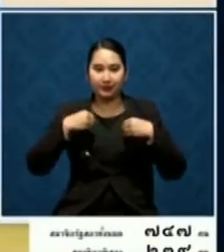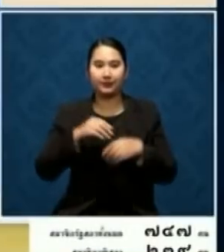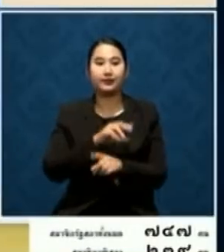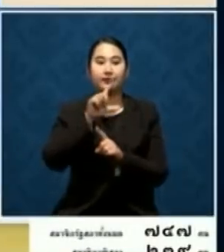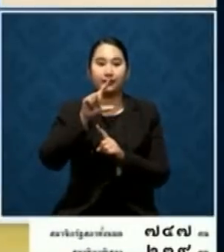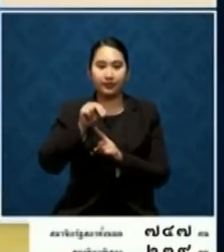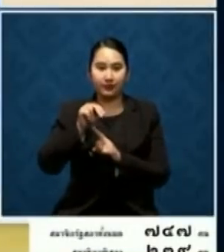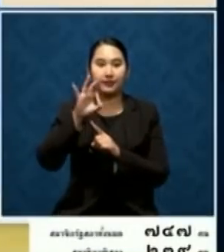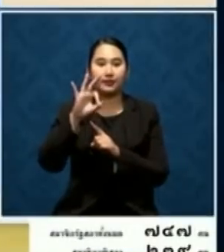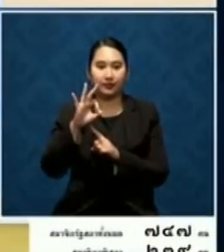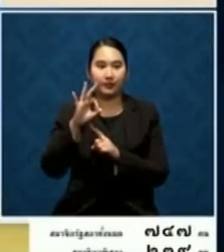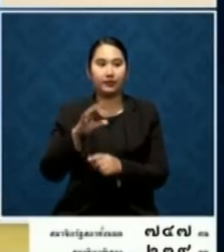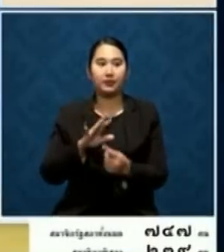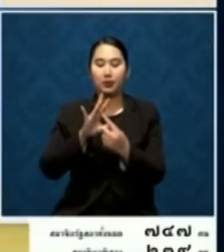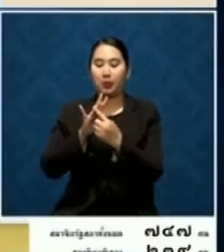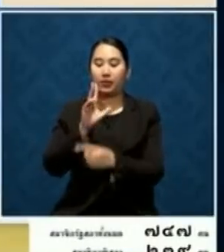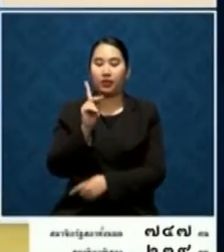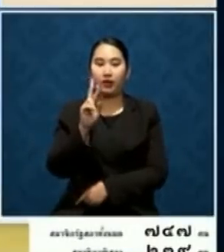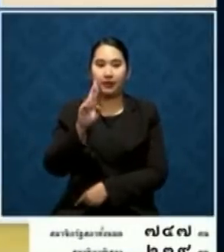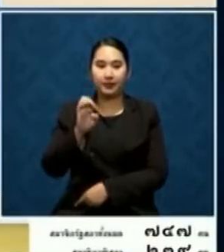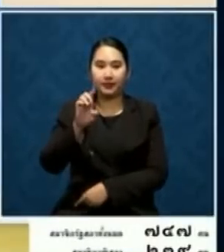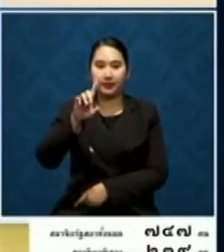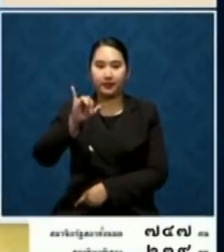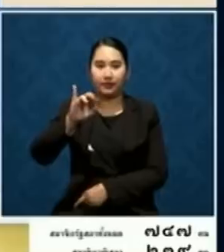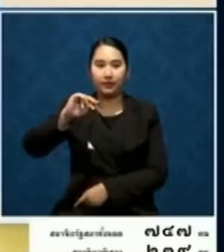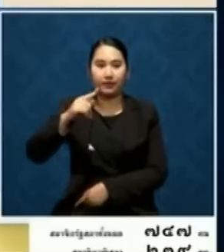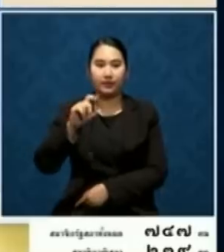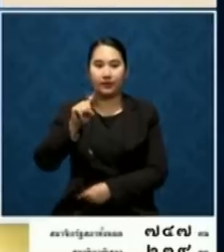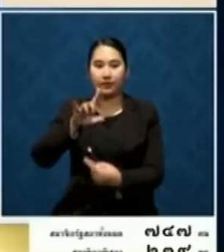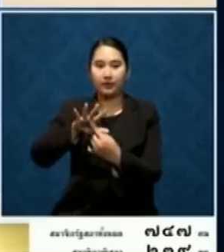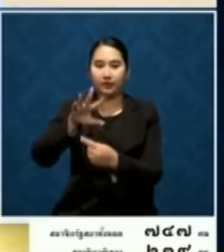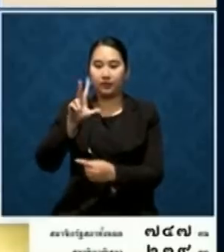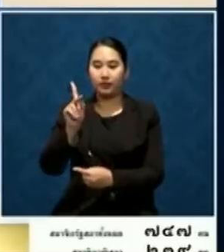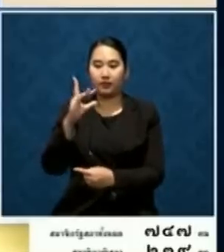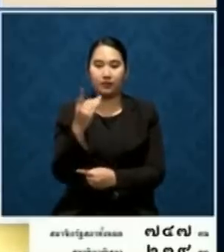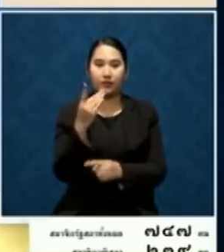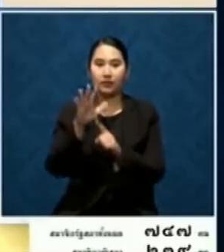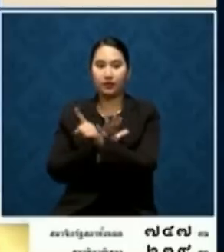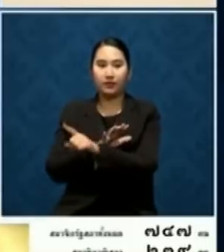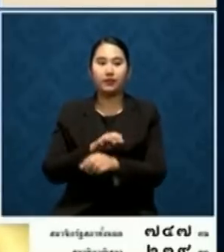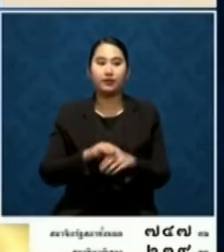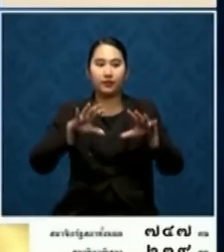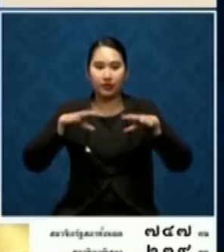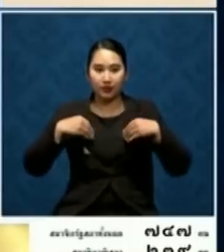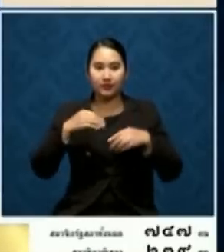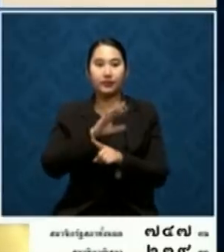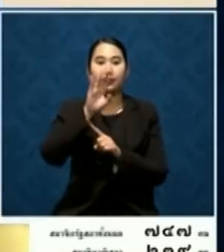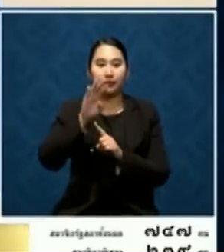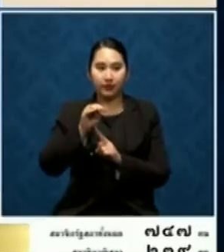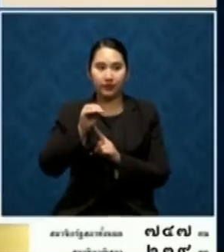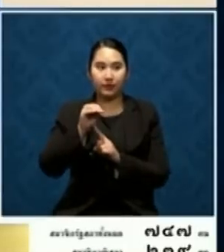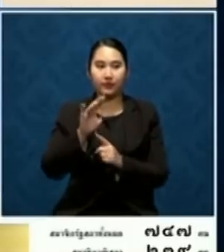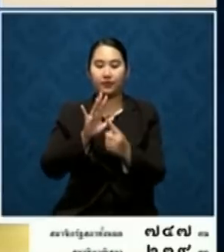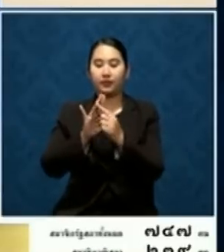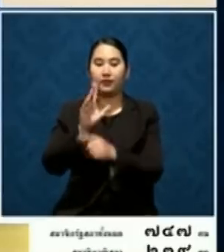39นายเกรียงศักดิ์ฝ้ายสีงาม เห็นชอบครับ 40นายเกษมอุป